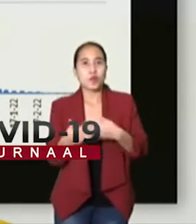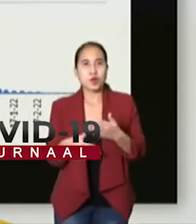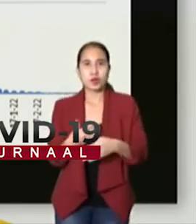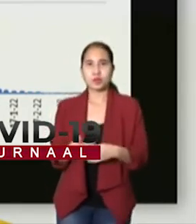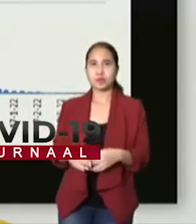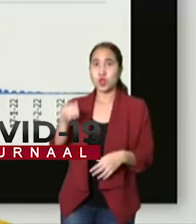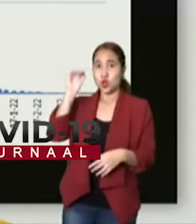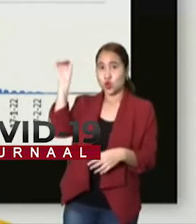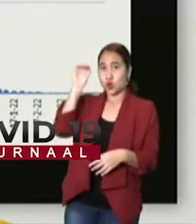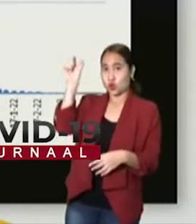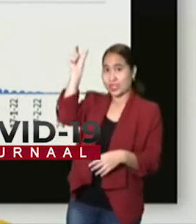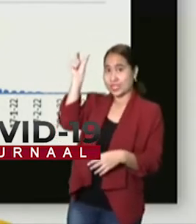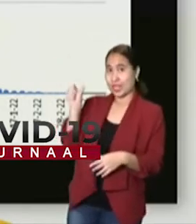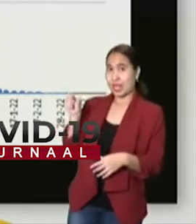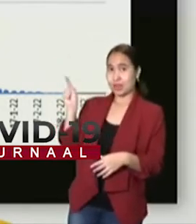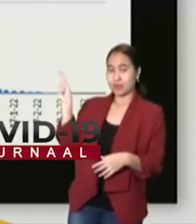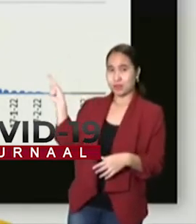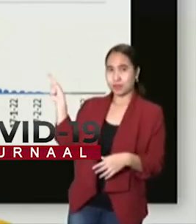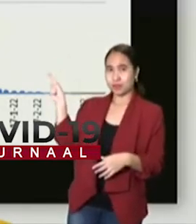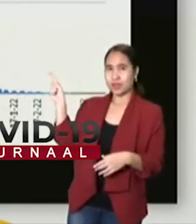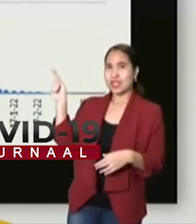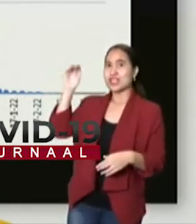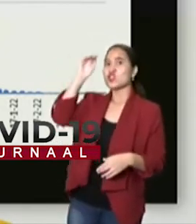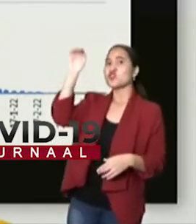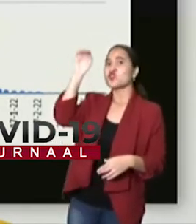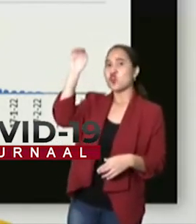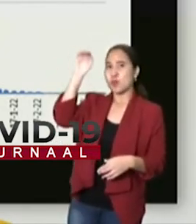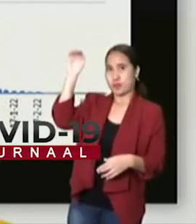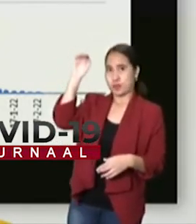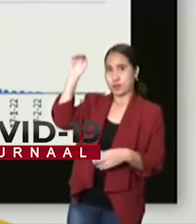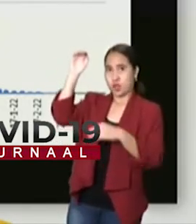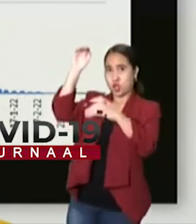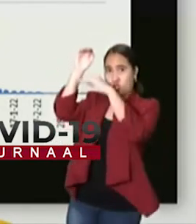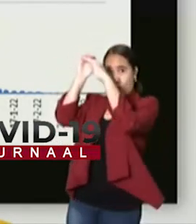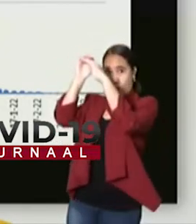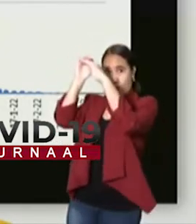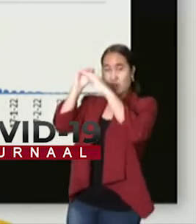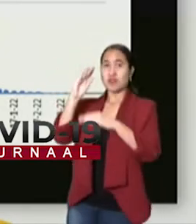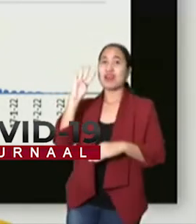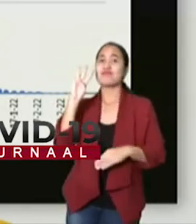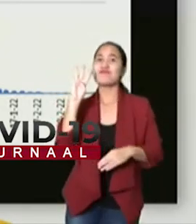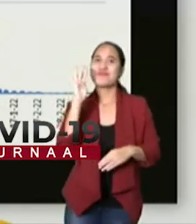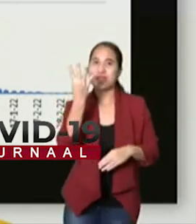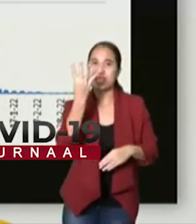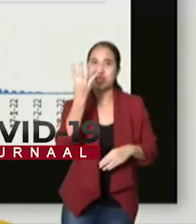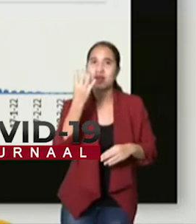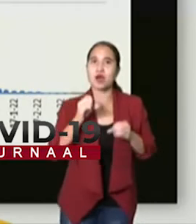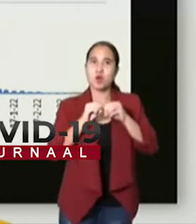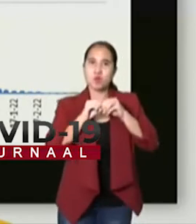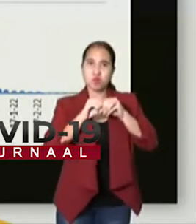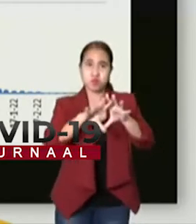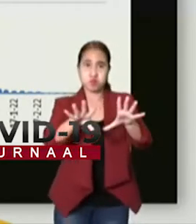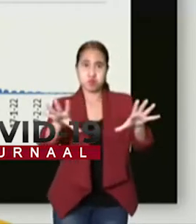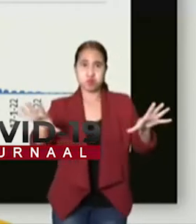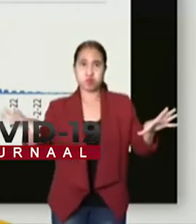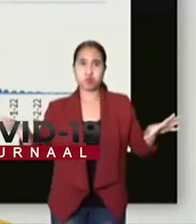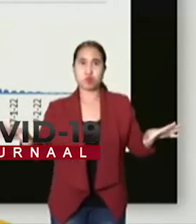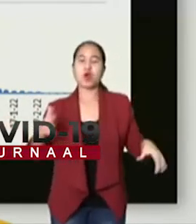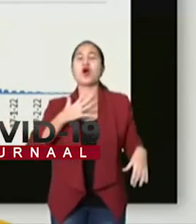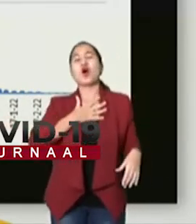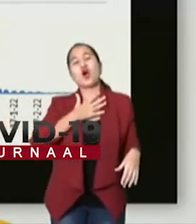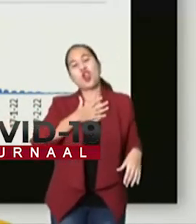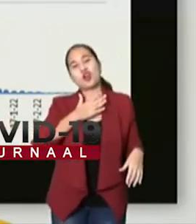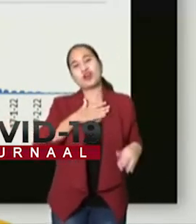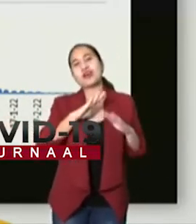top van de vierde golf. Die zijn we gelukkig voorbij. He, je ziet dat, hoeveel